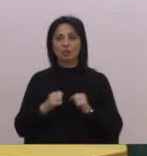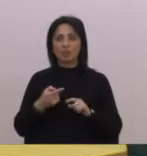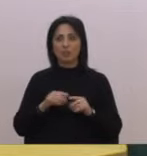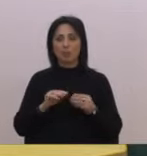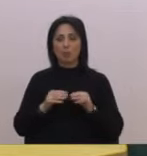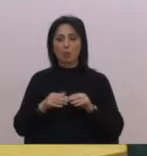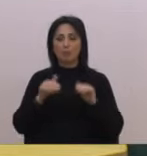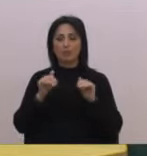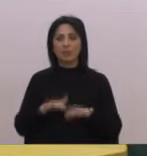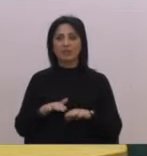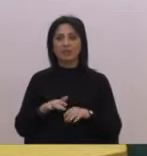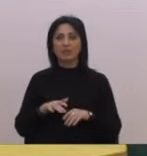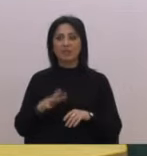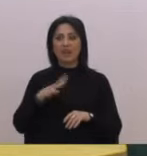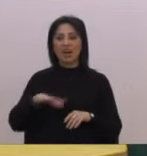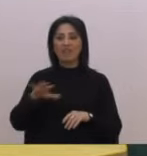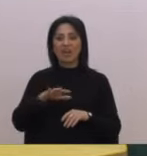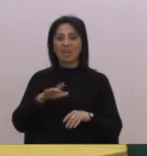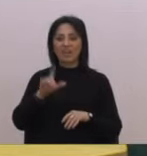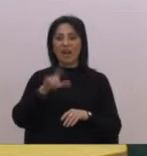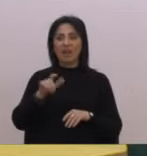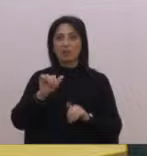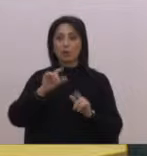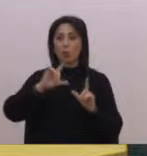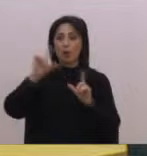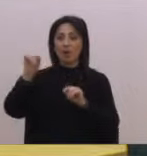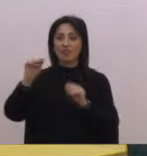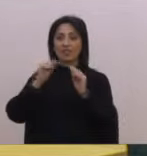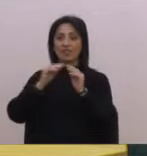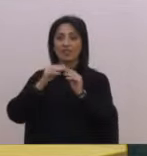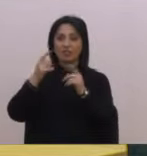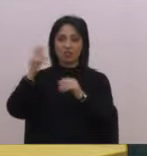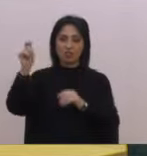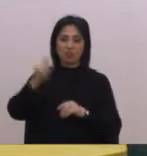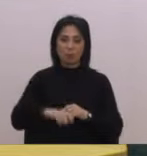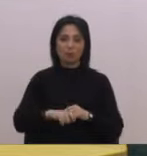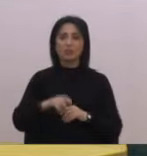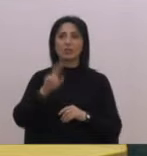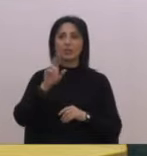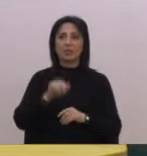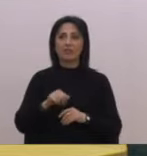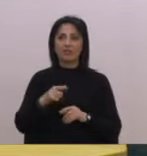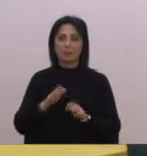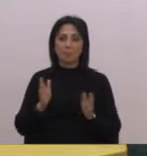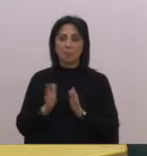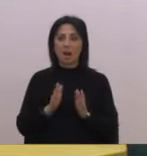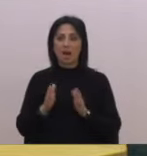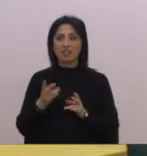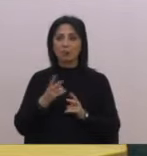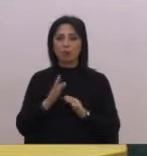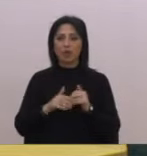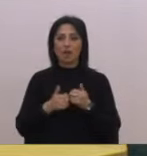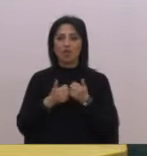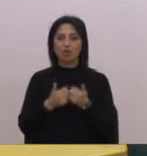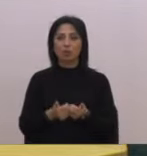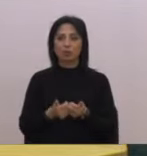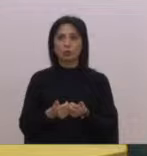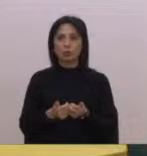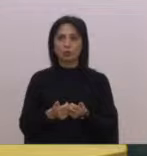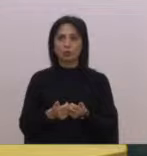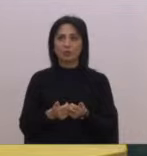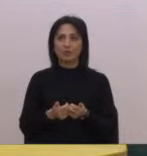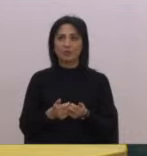პრობლემის გადაჭრას და ქვეყნიდან ხალხი როგორც გადის, ისე შემოდის კიდეს და ჩვენ მაქსიმალურად უნდა ხელი